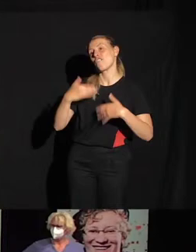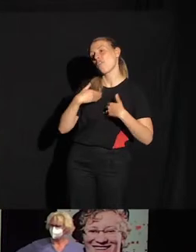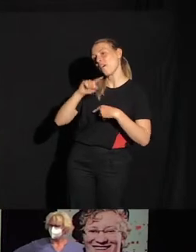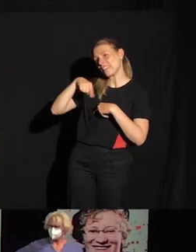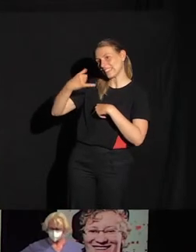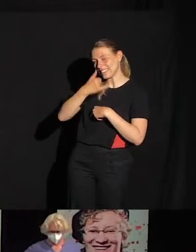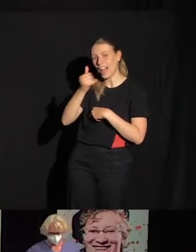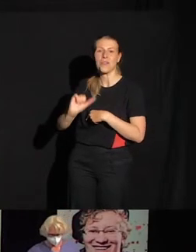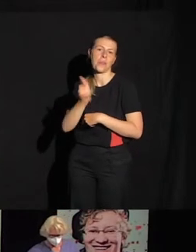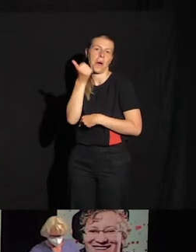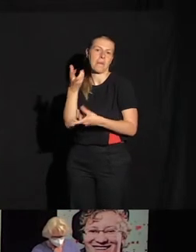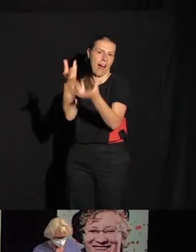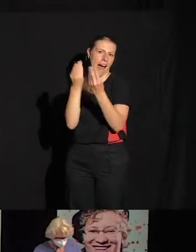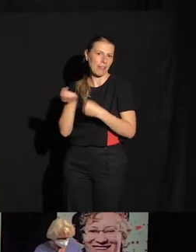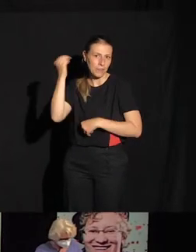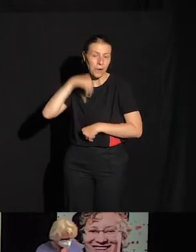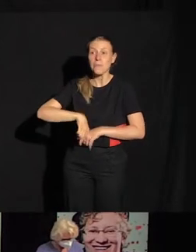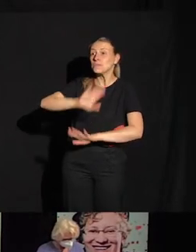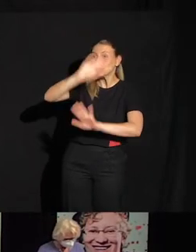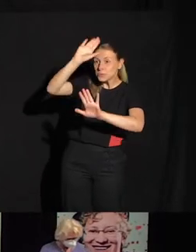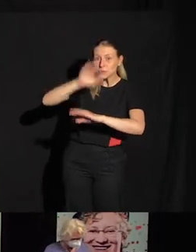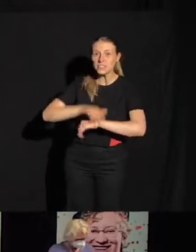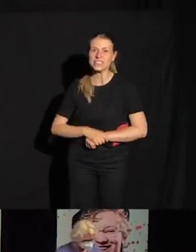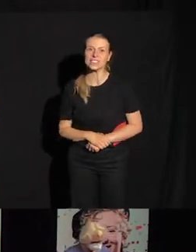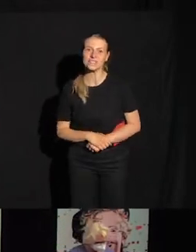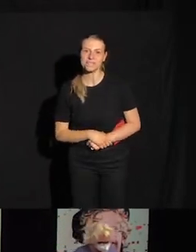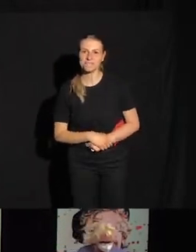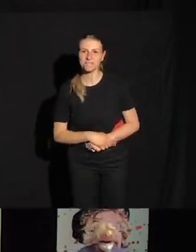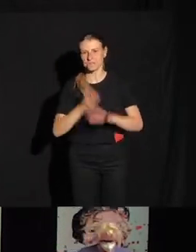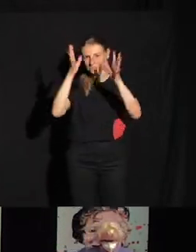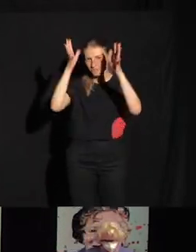hier wiederzusehen. Tschüss.